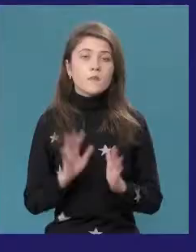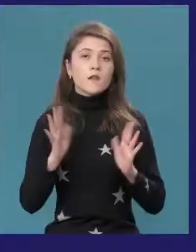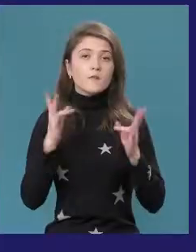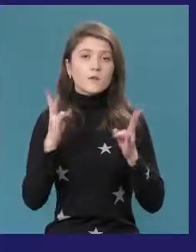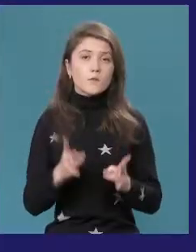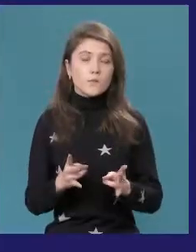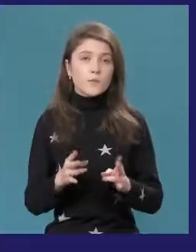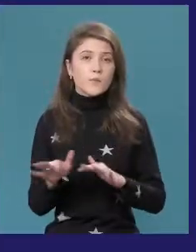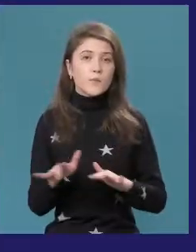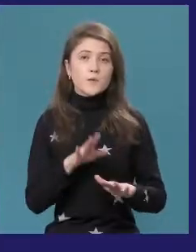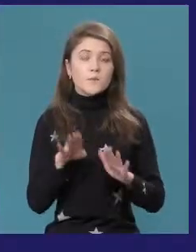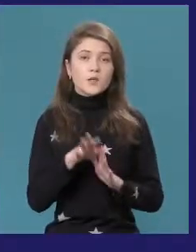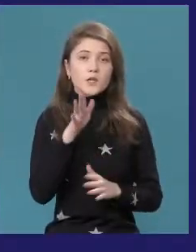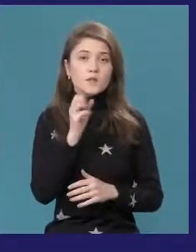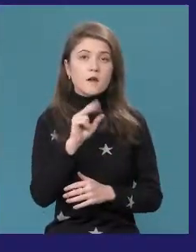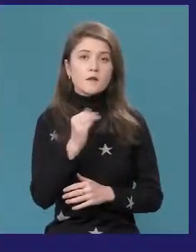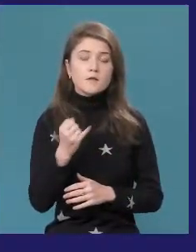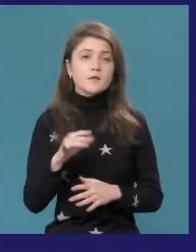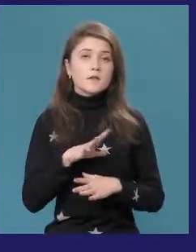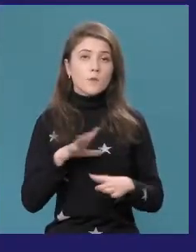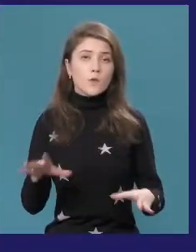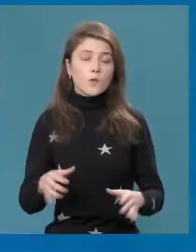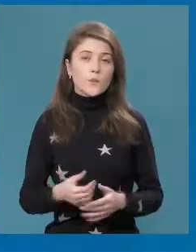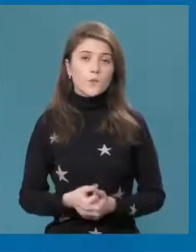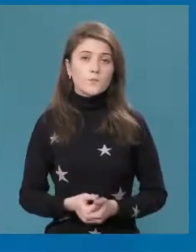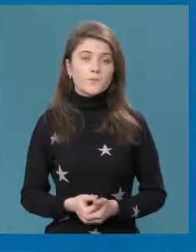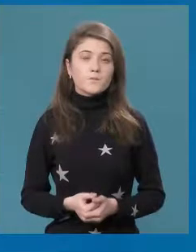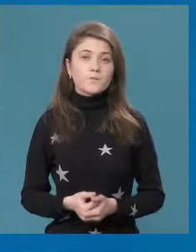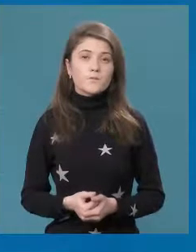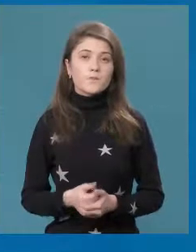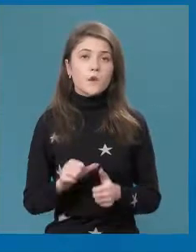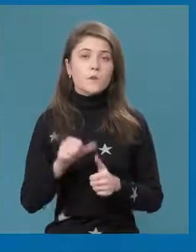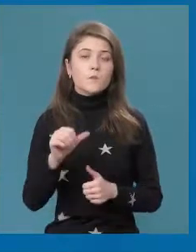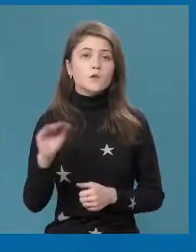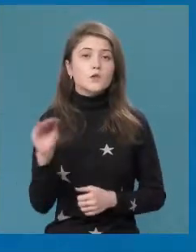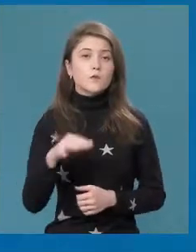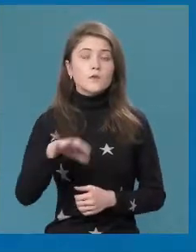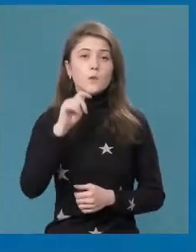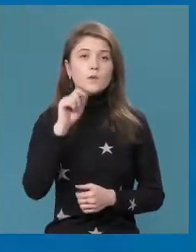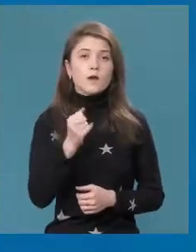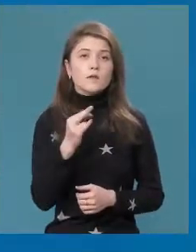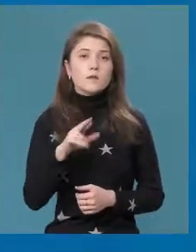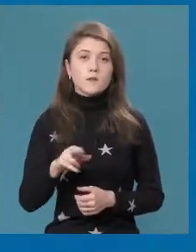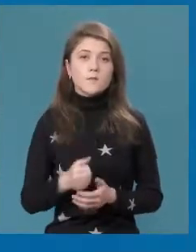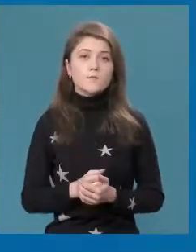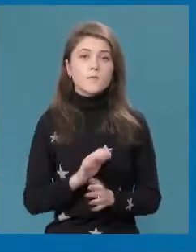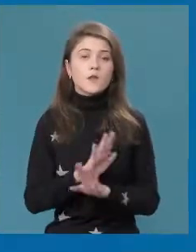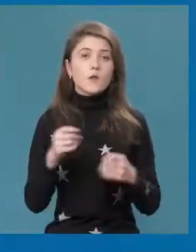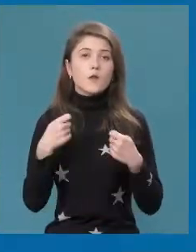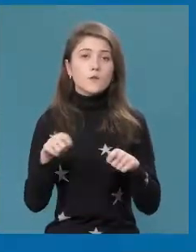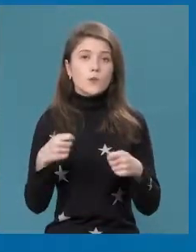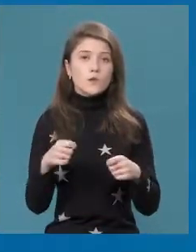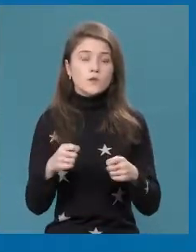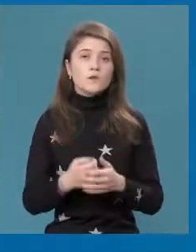час мирної акції не трапилося. Окрім Житомирщини, всеукраїнська акція «Ні розпродажу України» відбулася